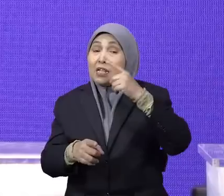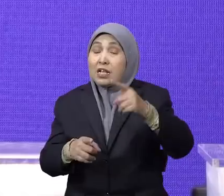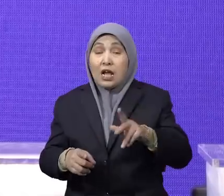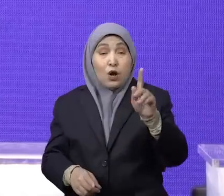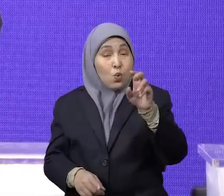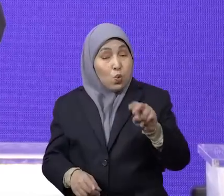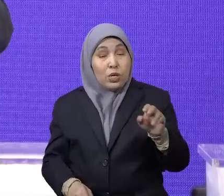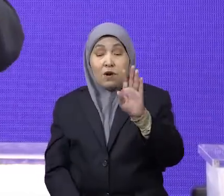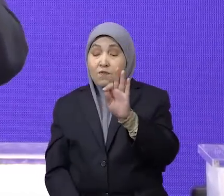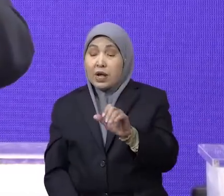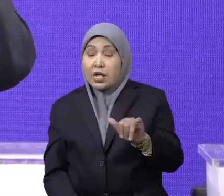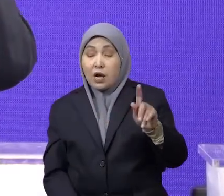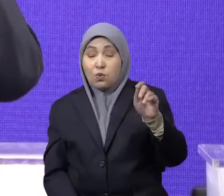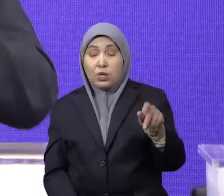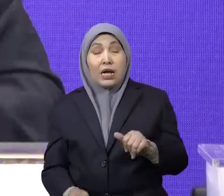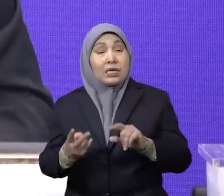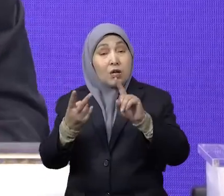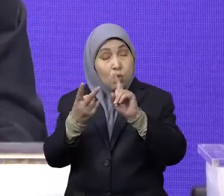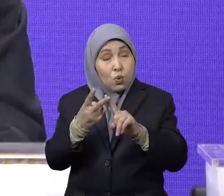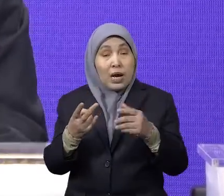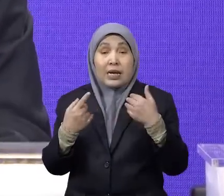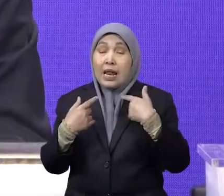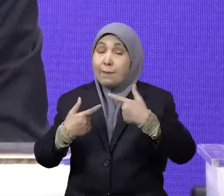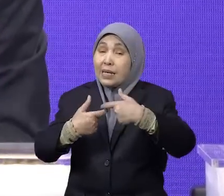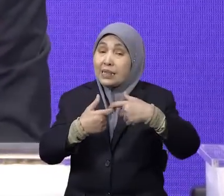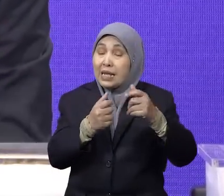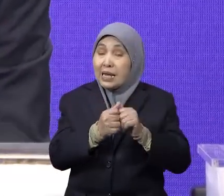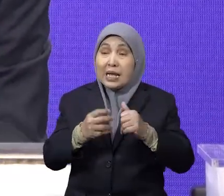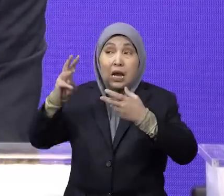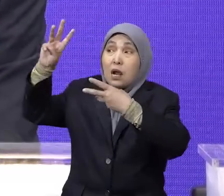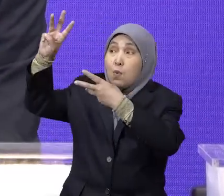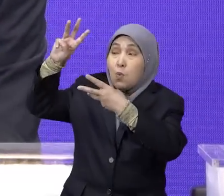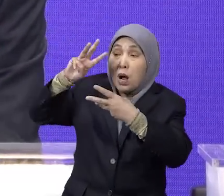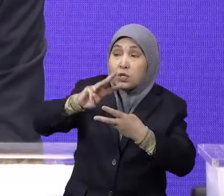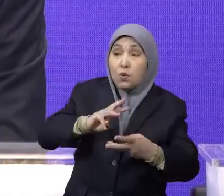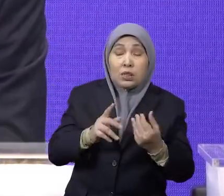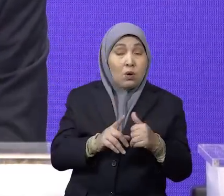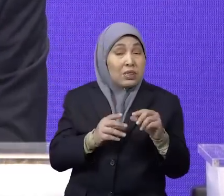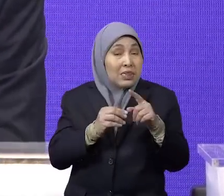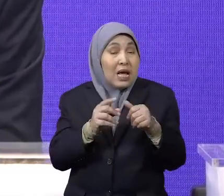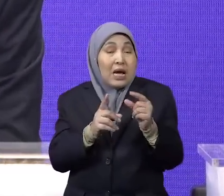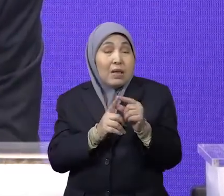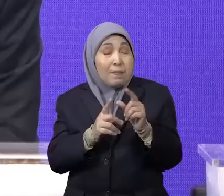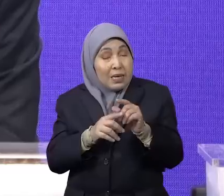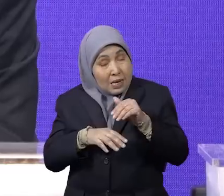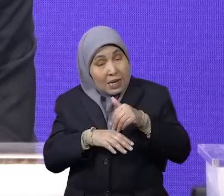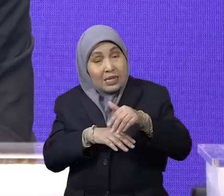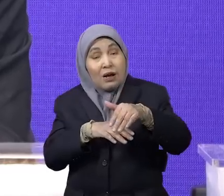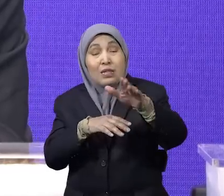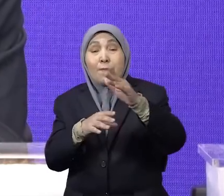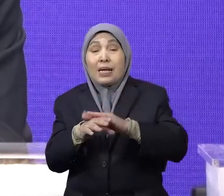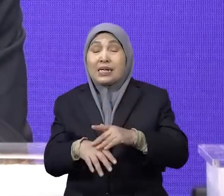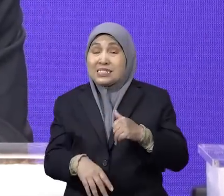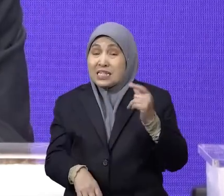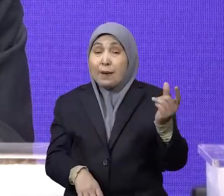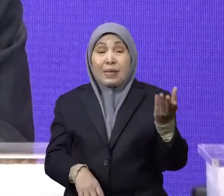diucapkan kun fayakun itu tadi. Dan yang keduanya ianya adalah berkenaan tentang wahyu ataupun tentang kalimah yang akan diutuskan kepada